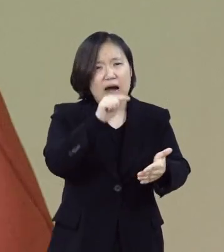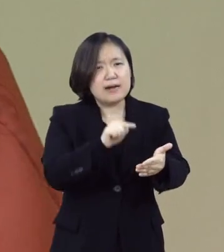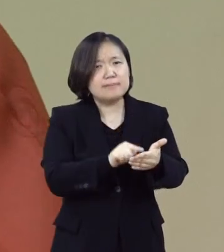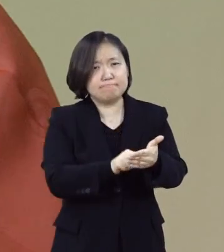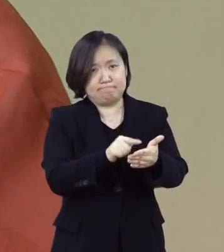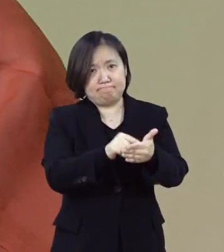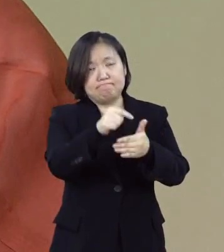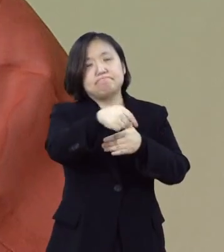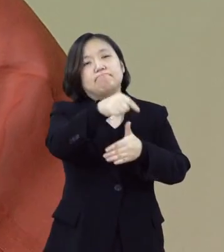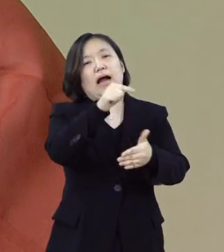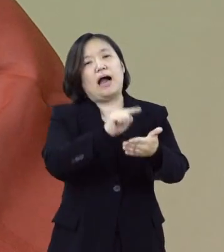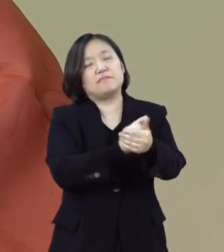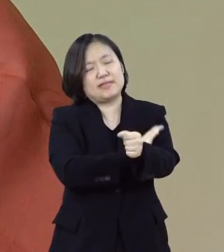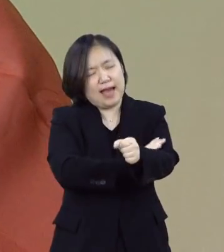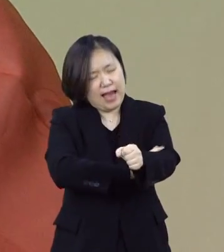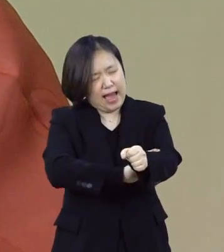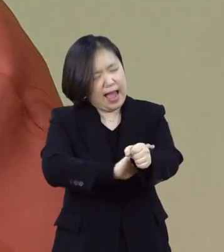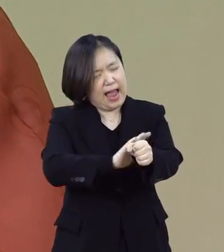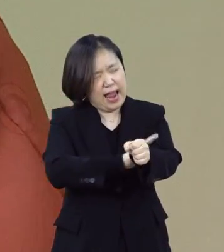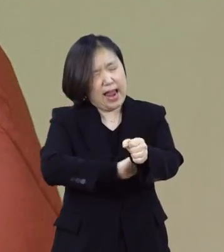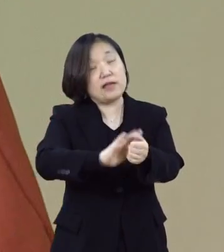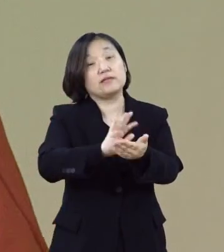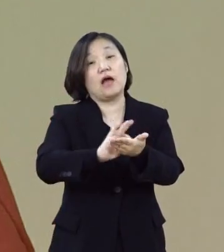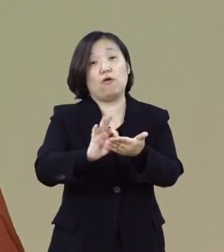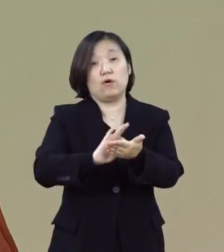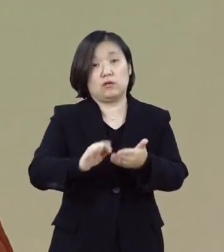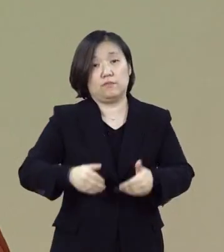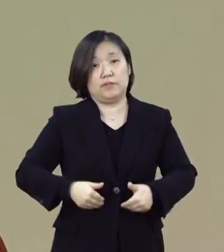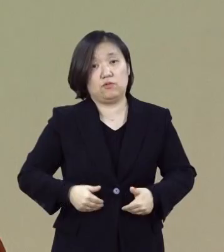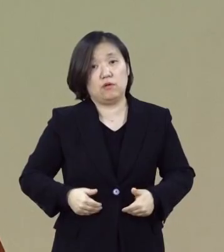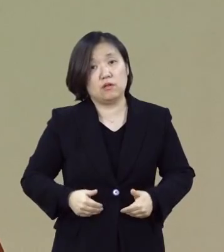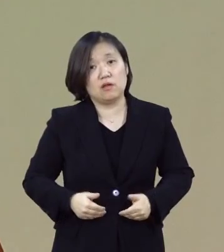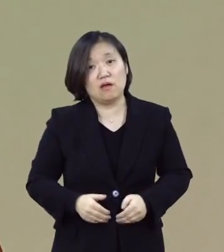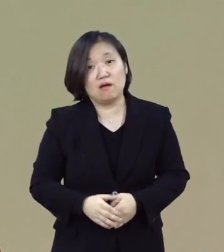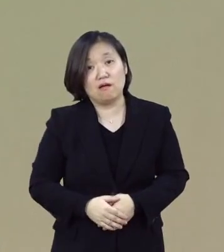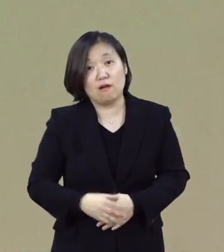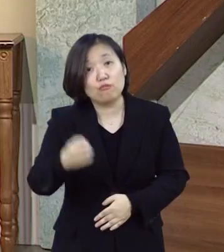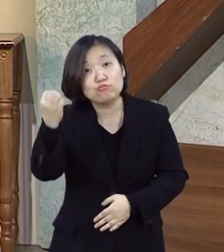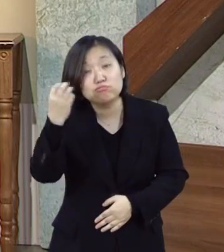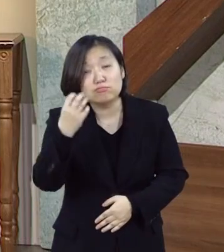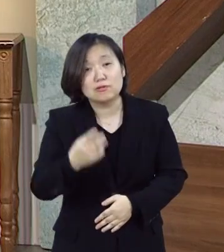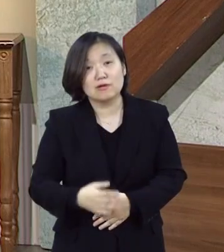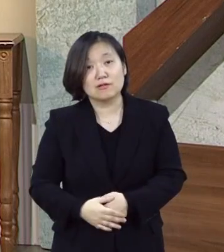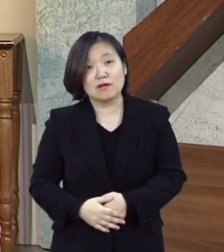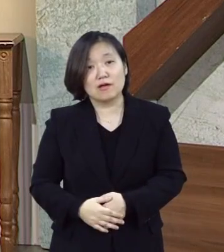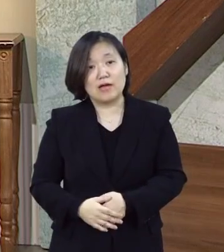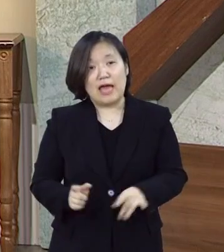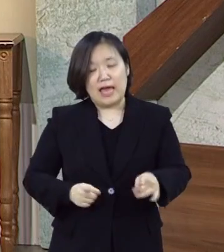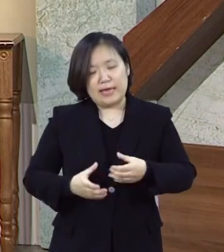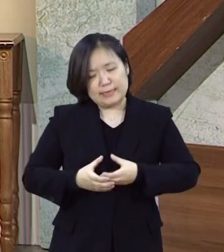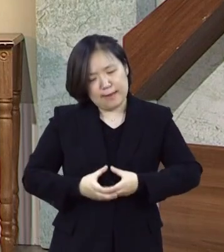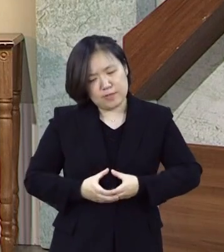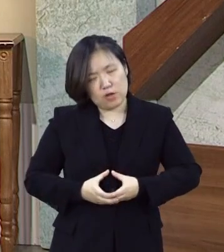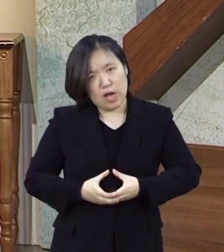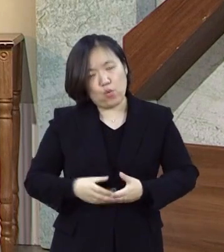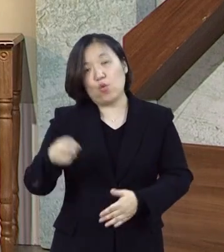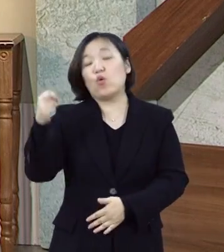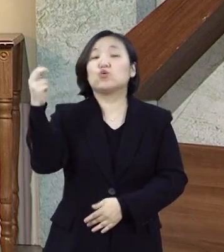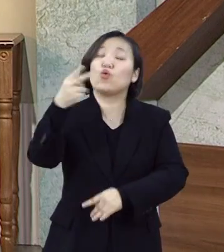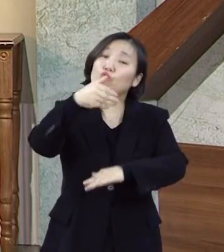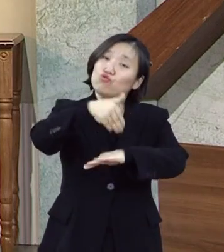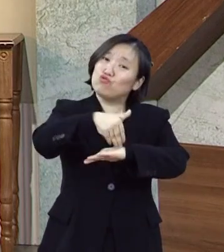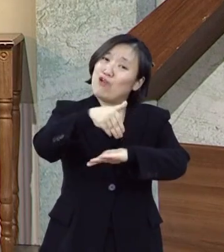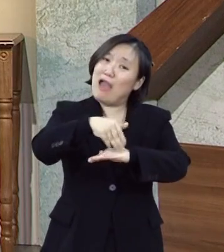쓰더라도 마음의 에너지를 잘 내야 돼 라는 얘기를 많이 들었습니다. 참선을 하거나 수행을 할 때